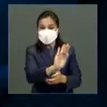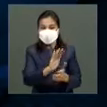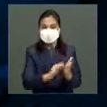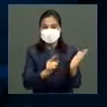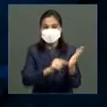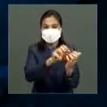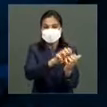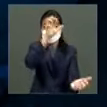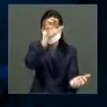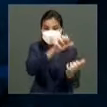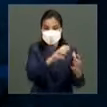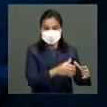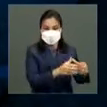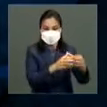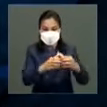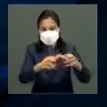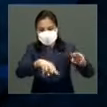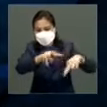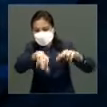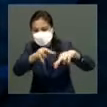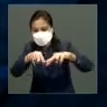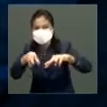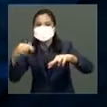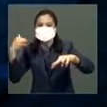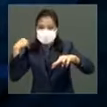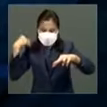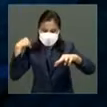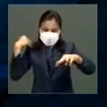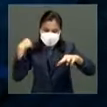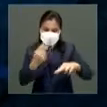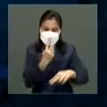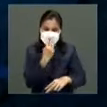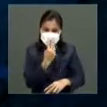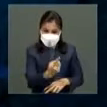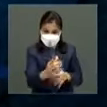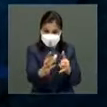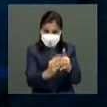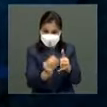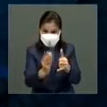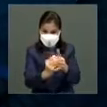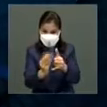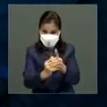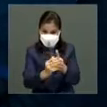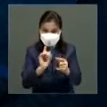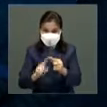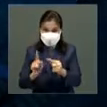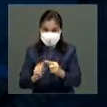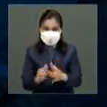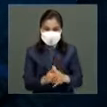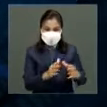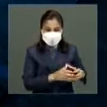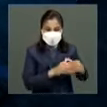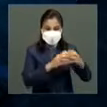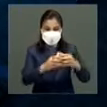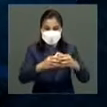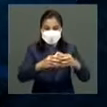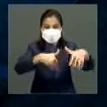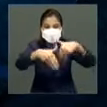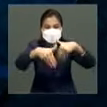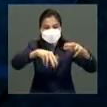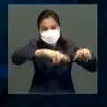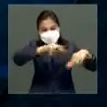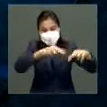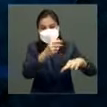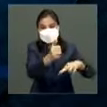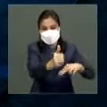ทำเชิงรุกจะเห็นนะครับว่าต้องไปตรวจเชิงรุกเพิ่มขึ้นก็จะเห็นภาพตรงนี้ขึ้นมาซึ่งการตรวจเชิงรุกนี่ดีนะครับส่วนป